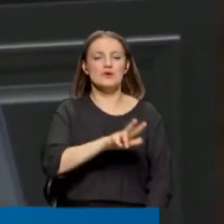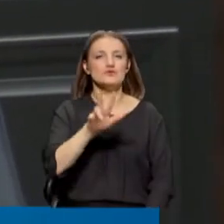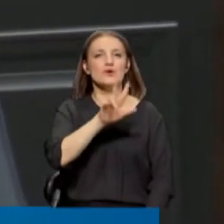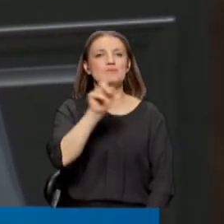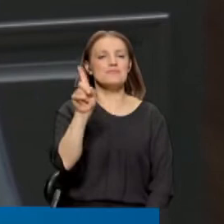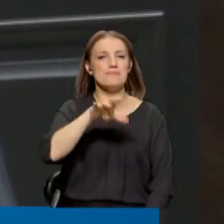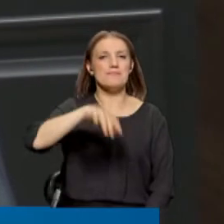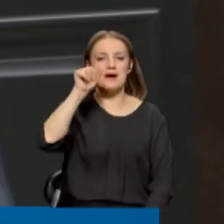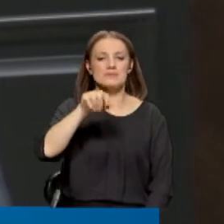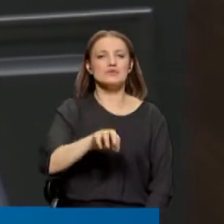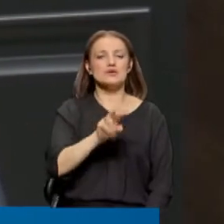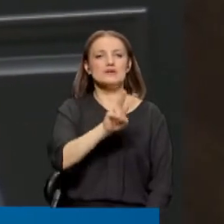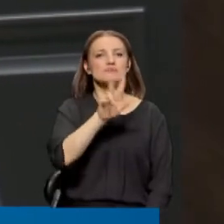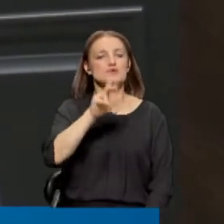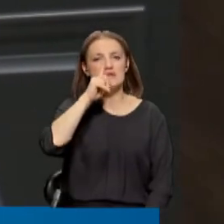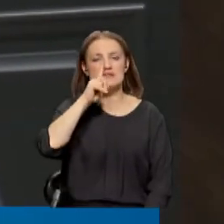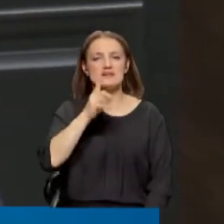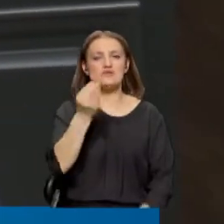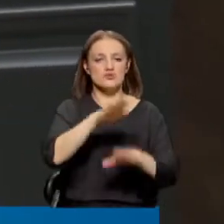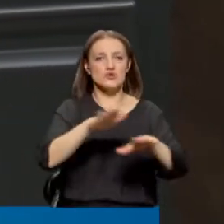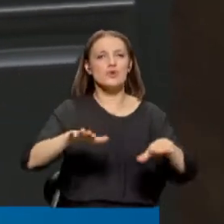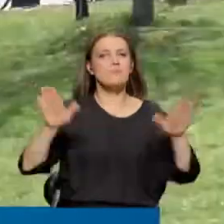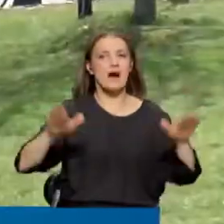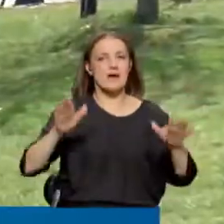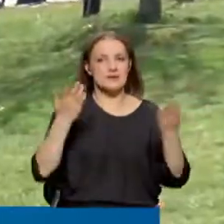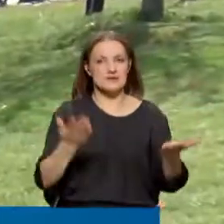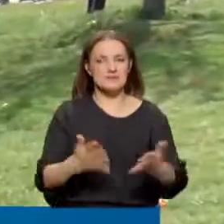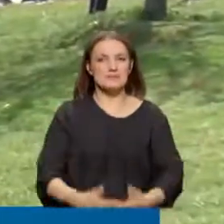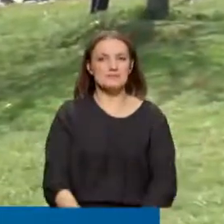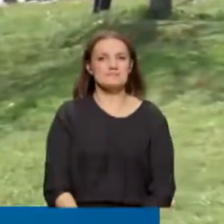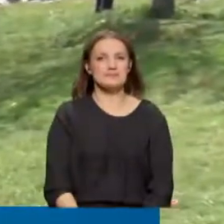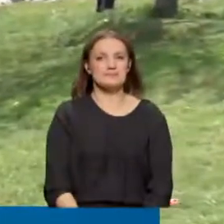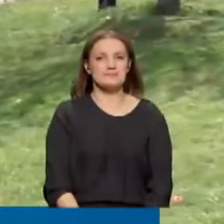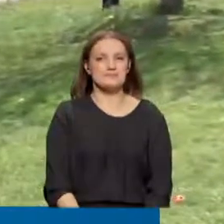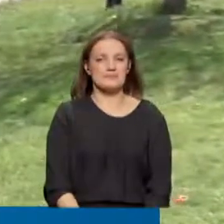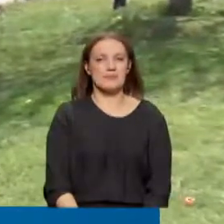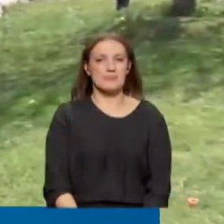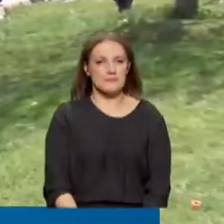Bugün 23 Nisan, Ulusal Egemenlik ve Çocuk Bayramı.